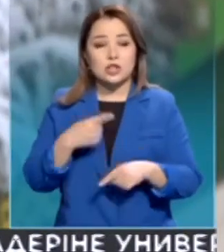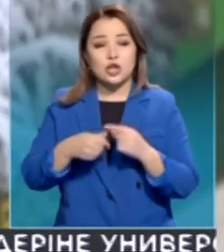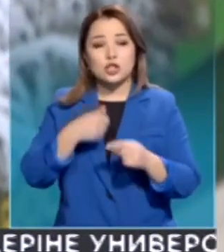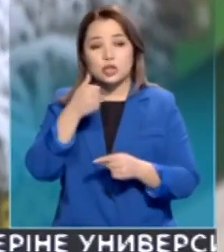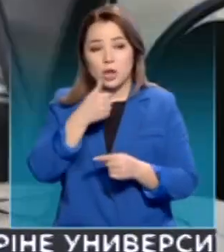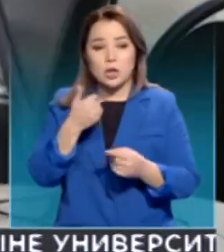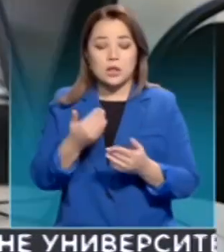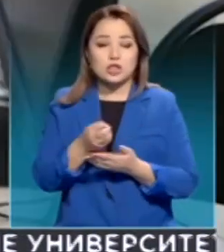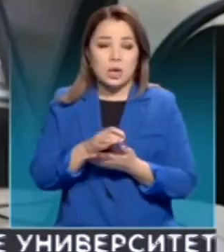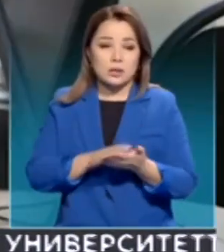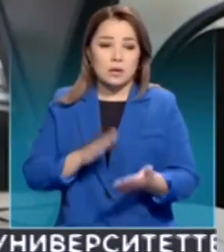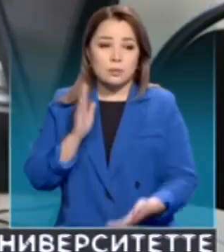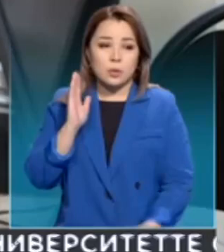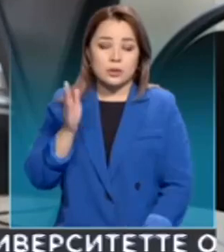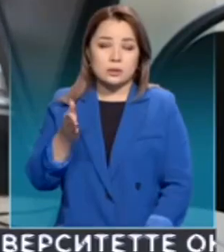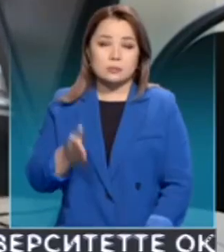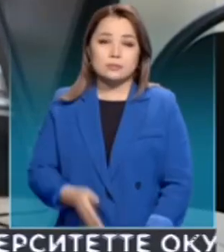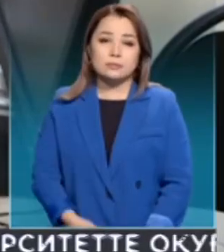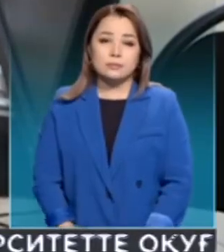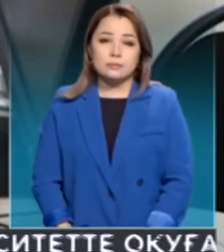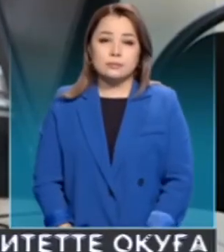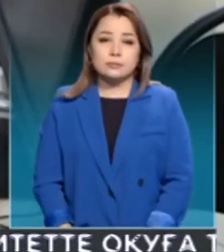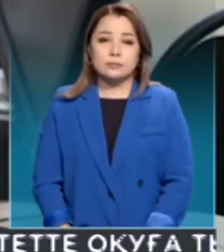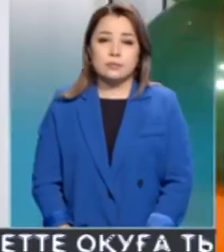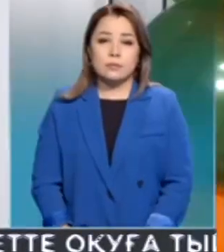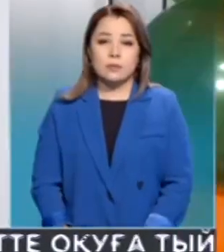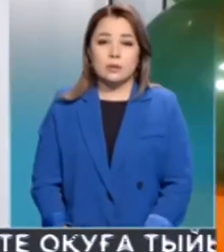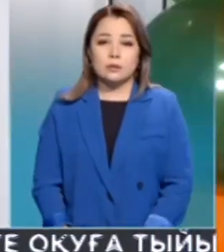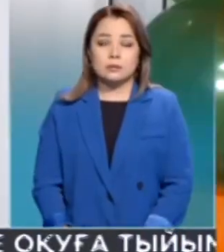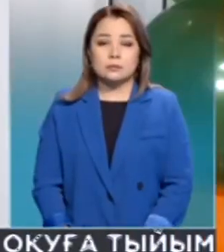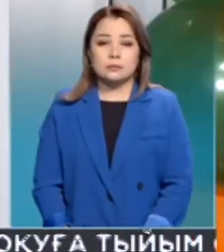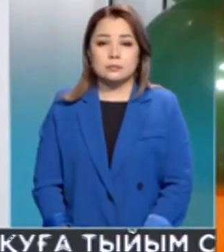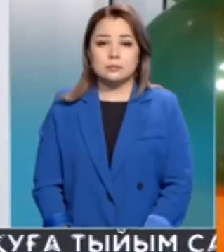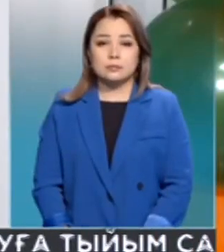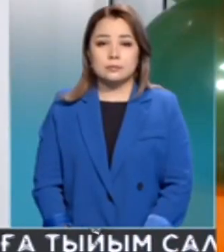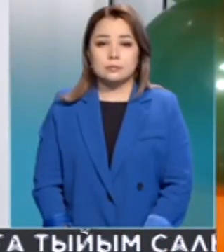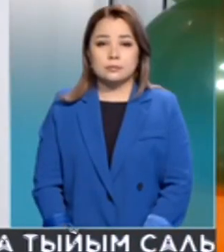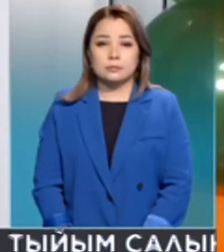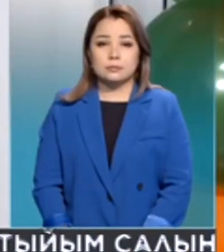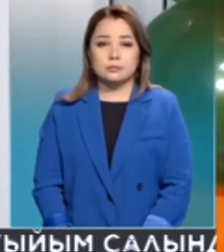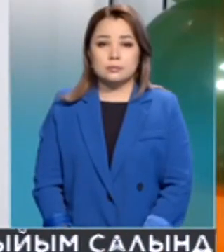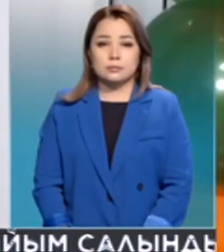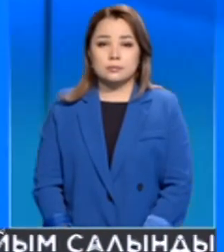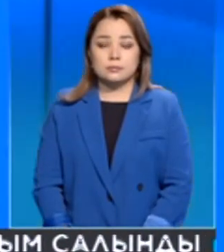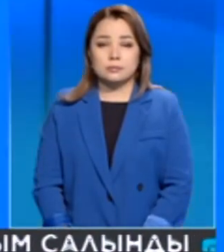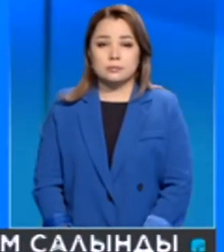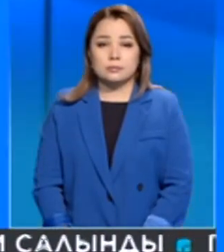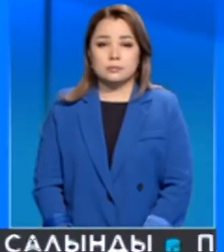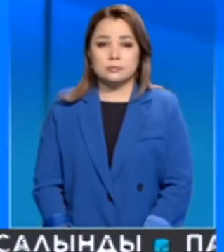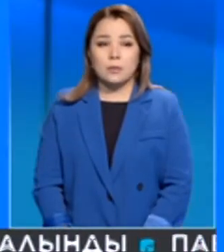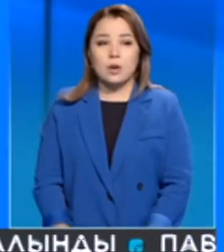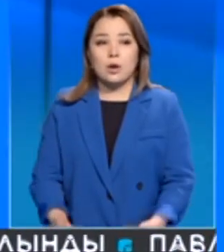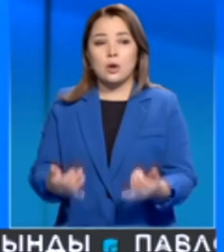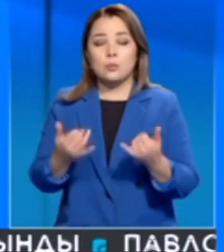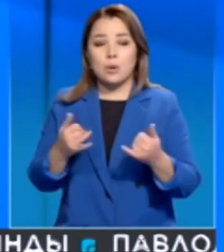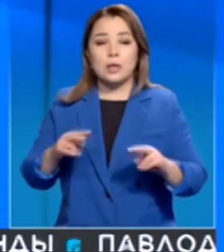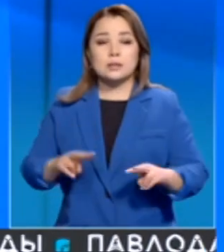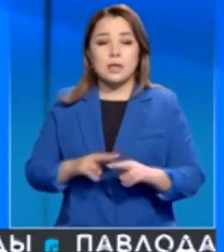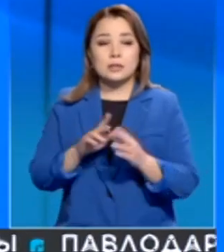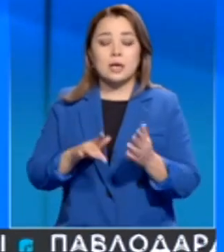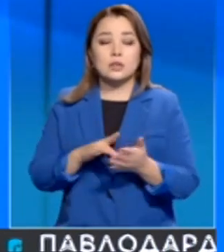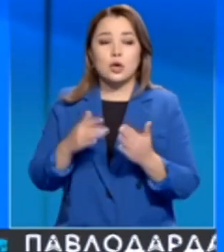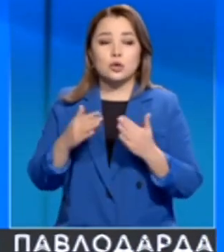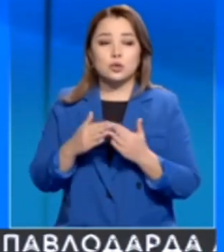жылда жалғасады. Ержан Жақып, Серік Нұртаза, Қазақстан ұлттық арнасы, Абай облысы. Бүгін елордада